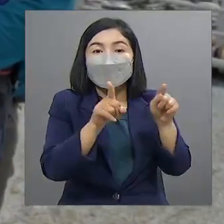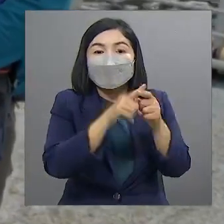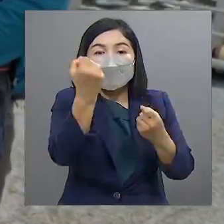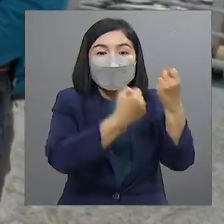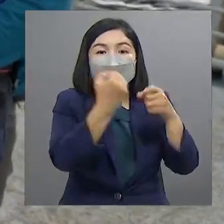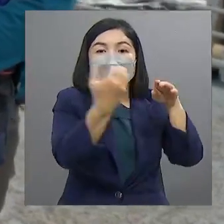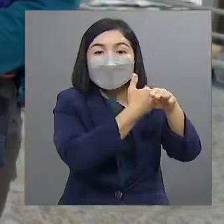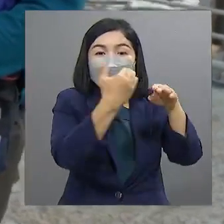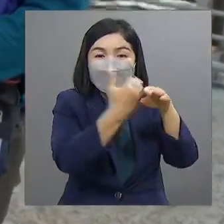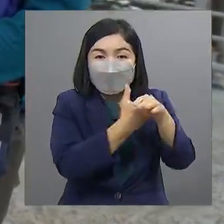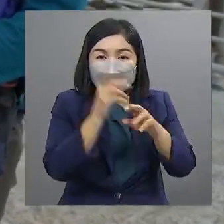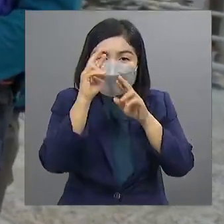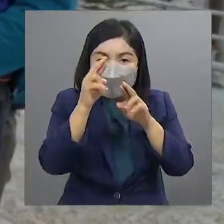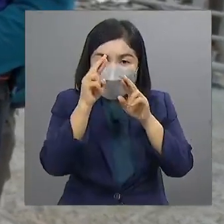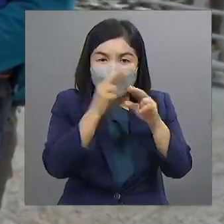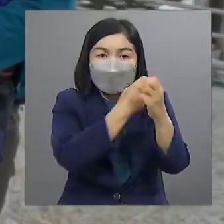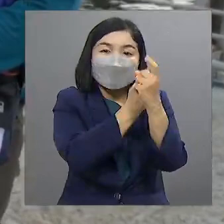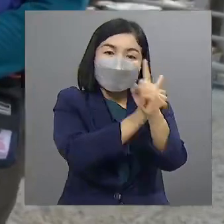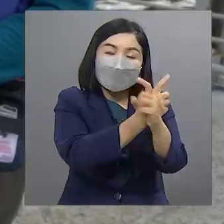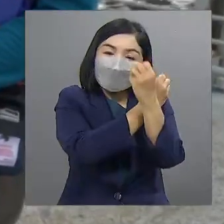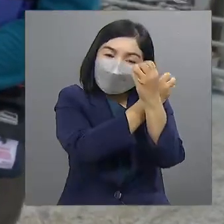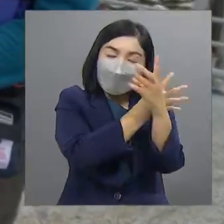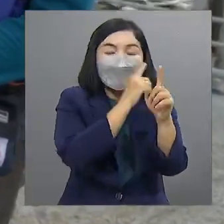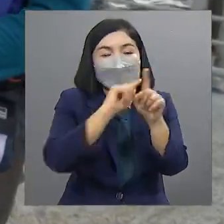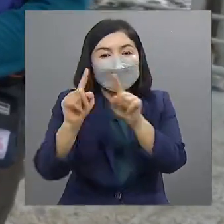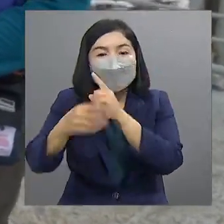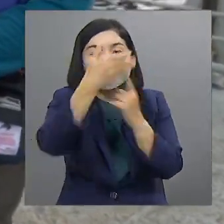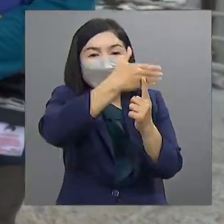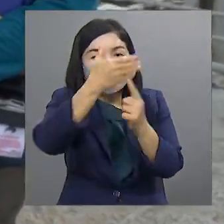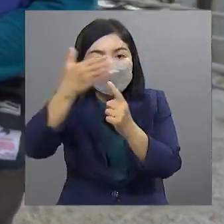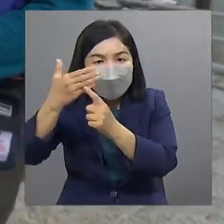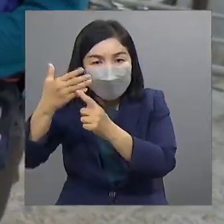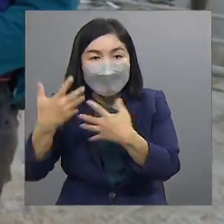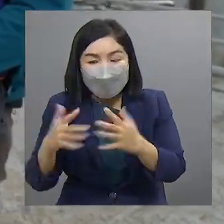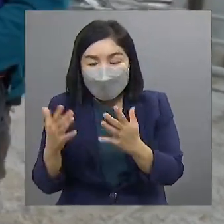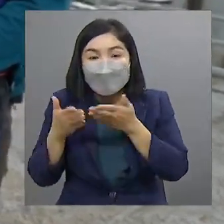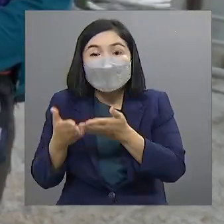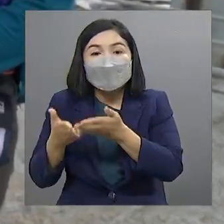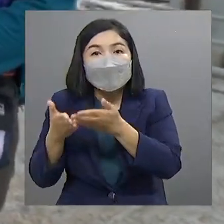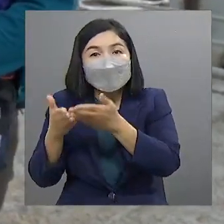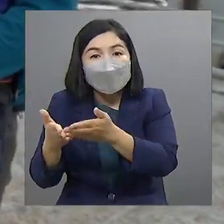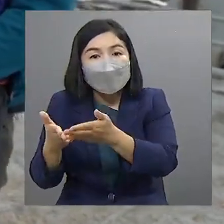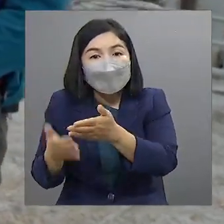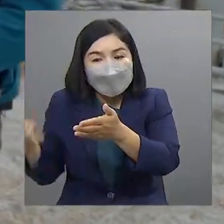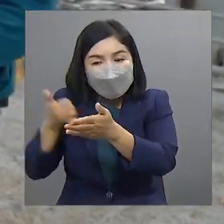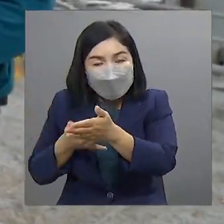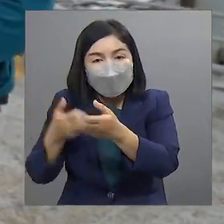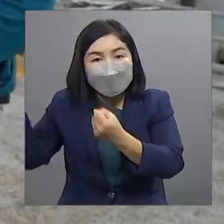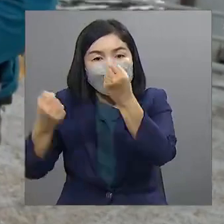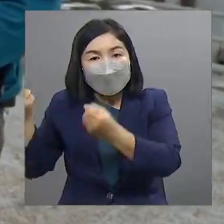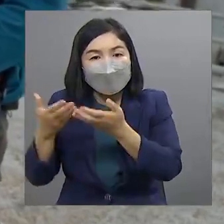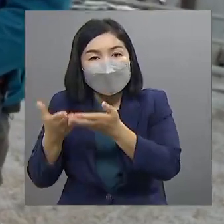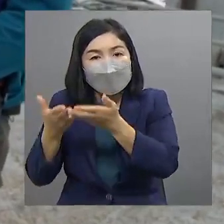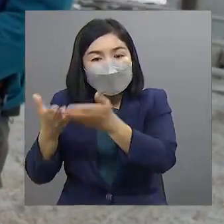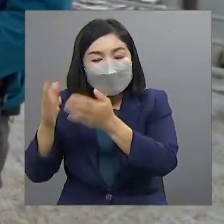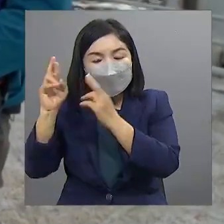วังทำตามกฎนู้นกฎนี้ทีนี้เวลาที่เราจะเล่นเรือล่องเรือหรือว่าลงเรือขับเรือเนี่ยค่ะมันมีข้อควรระวังหรือมีกฎอะ